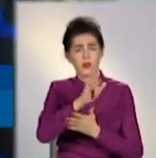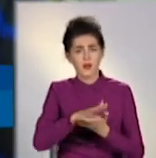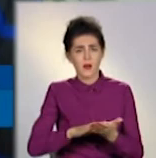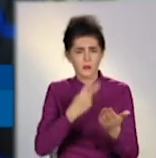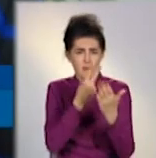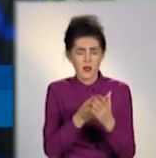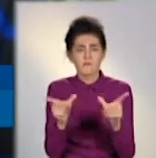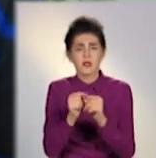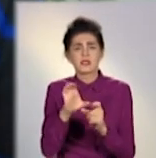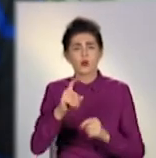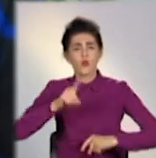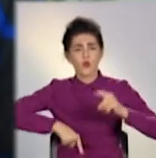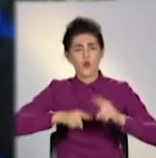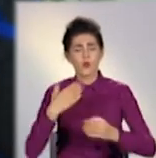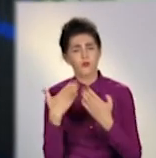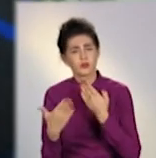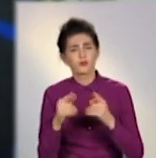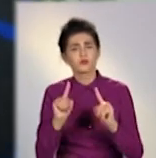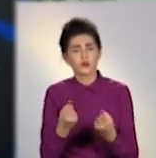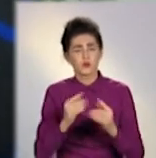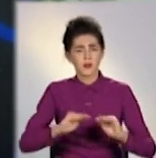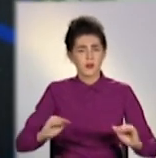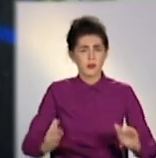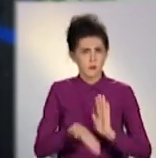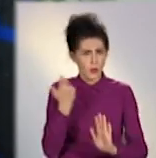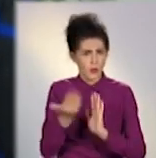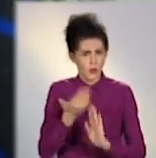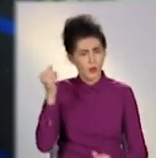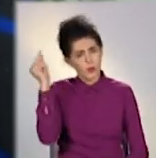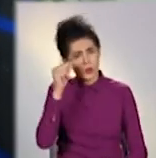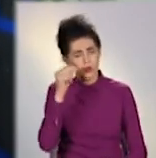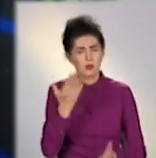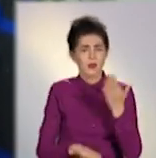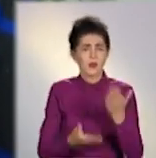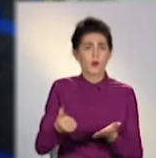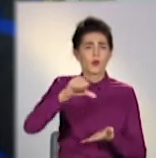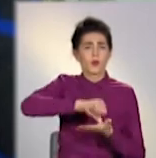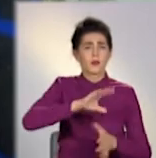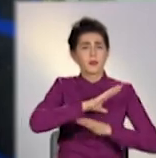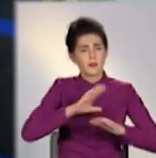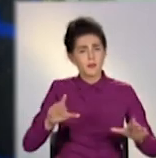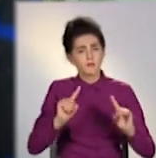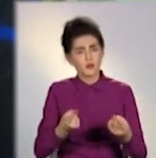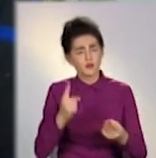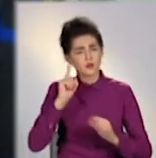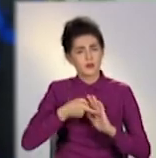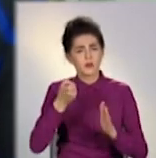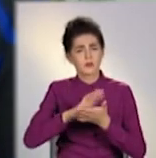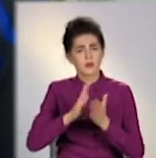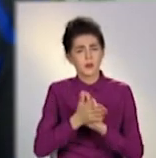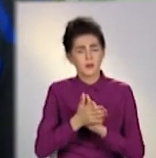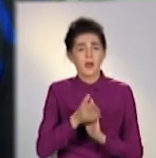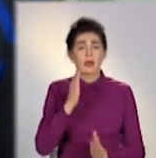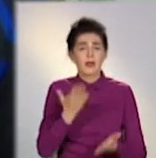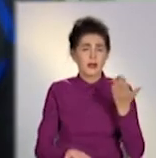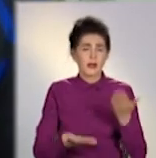робота з батьками. Чому цей учень або був відсутній на уроці, з'ясовується ситуація, або чому